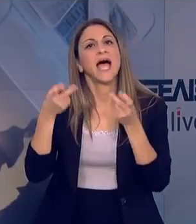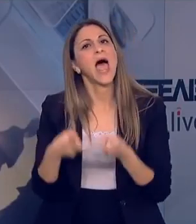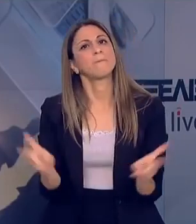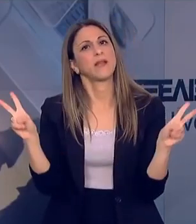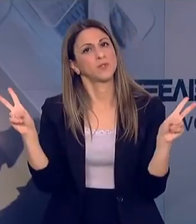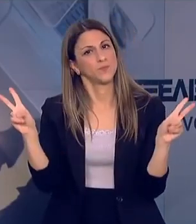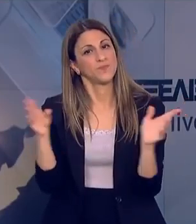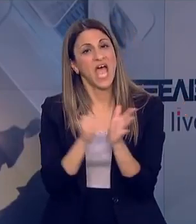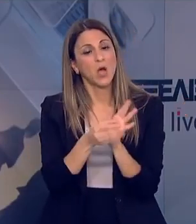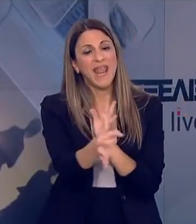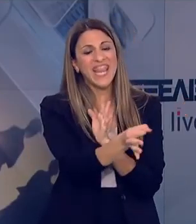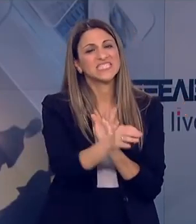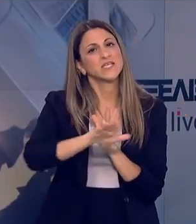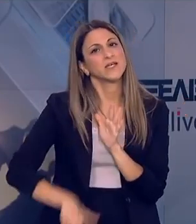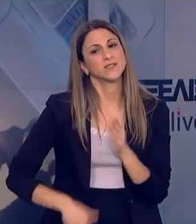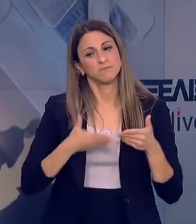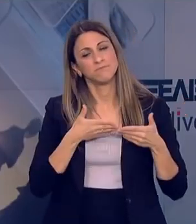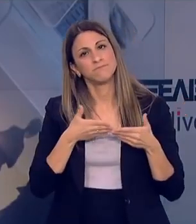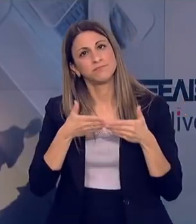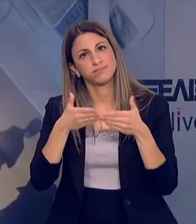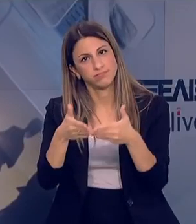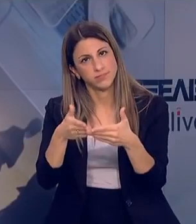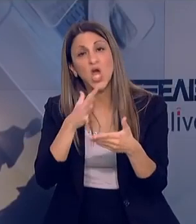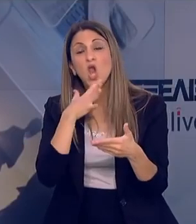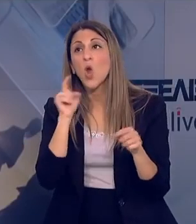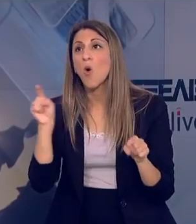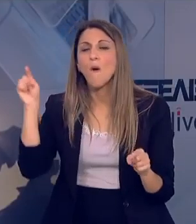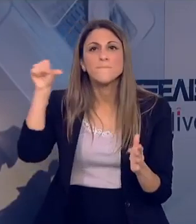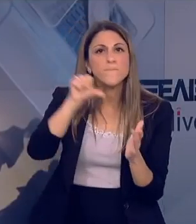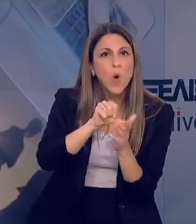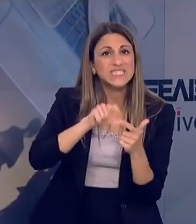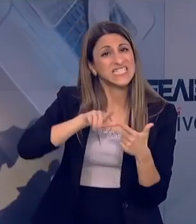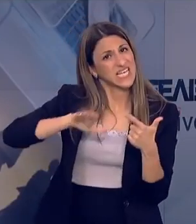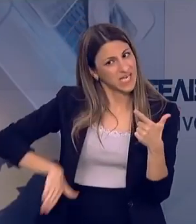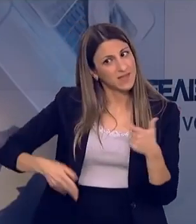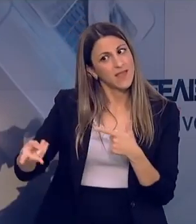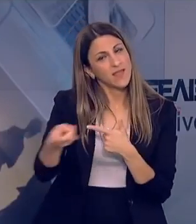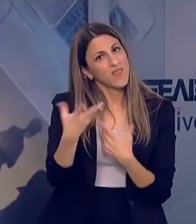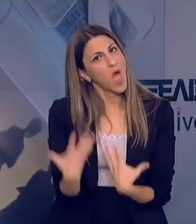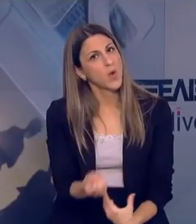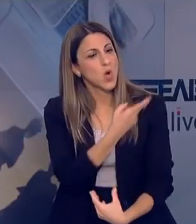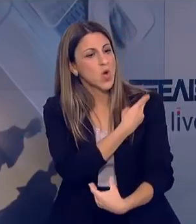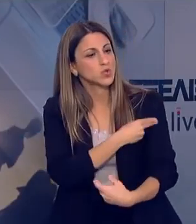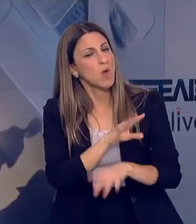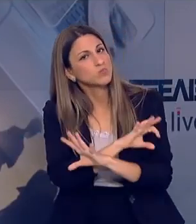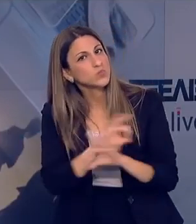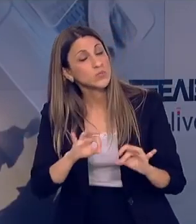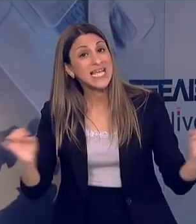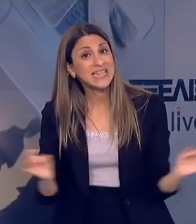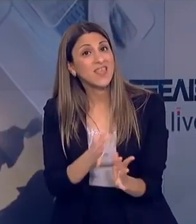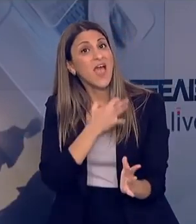και στην Ίσο Κρήτη. Υπάρχει υποδομή σε κάθε μία από τις περιοχές αυτές για την αντιμετώπιση περιστατικών, εφόσον αυτά